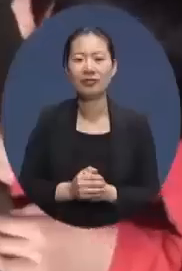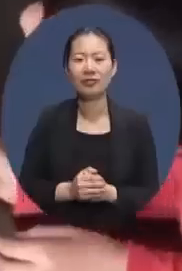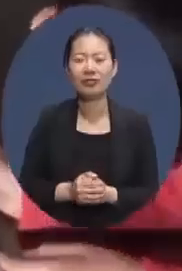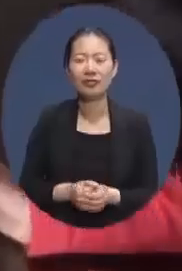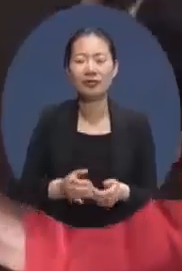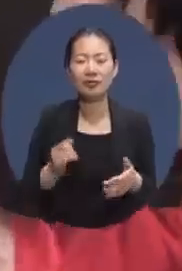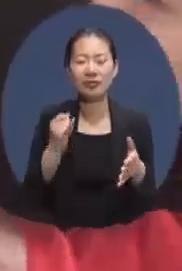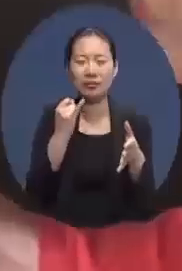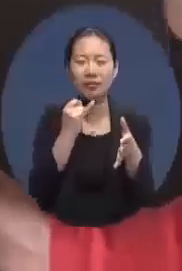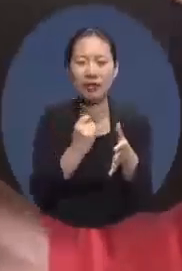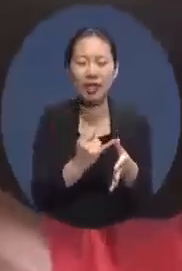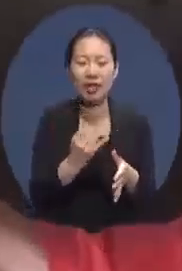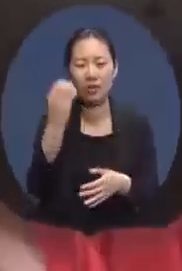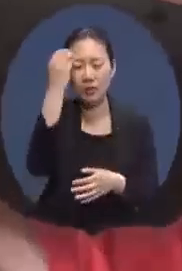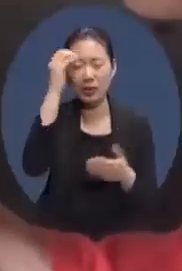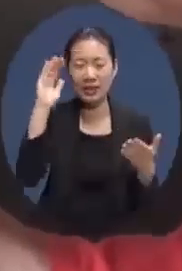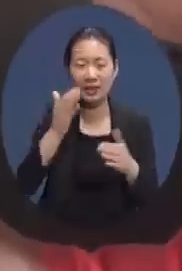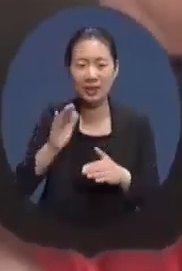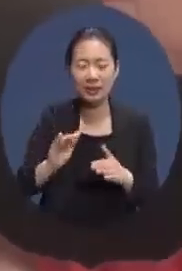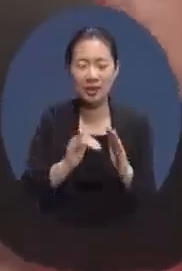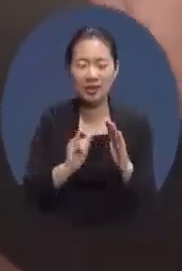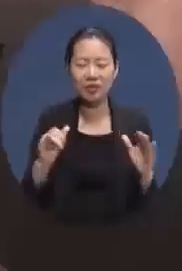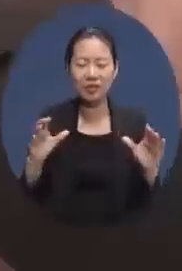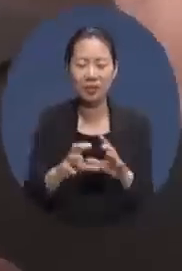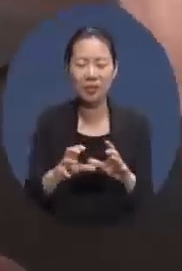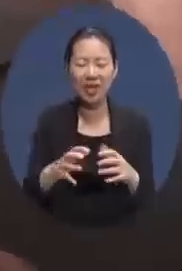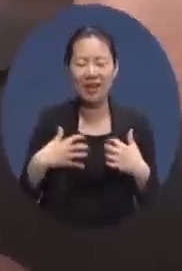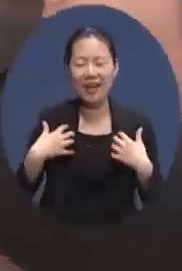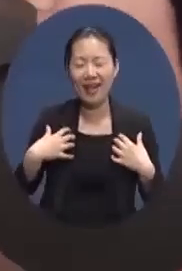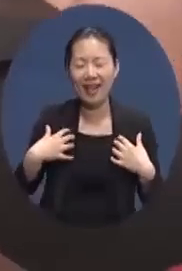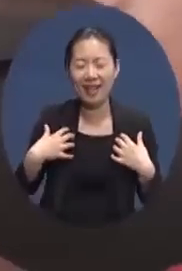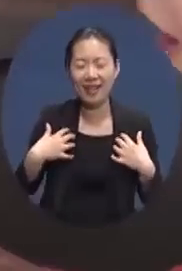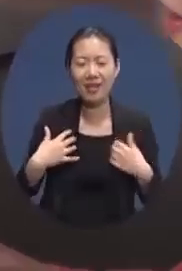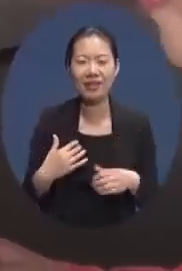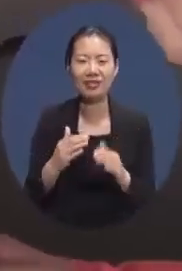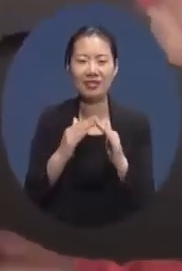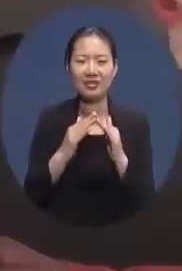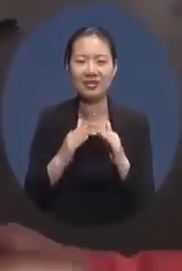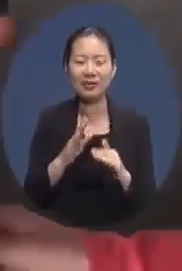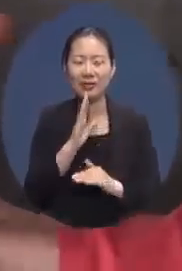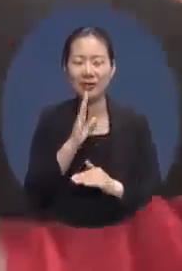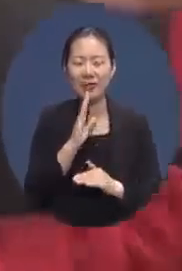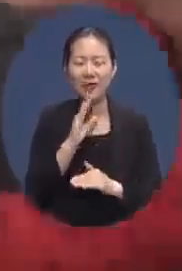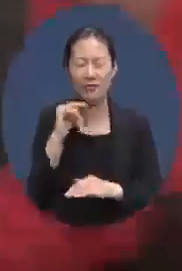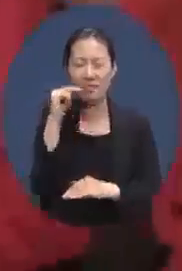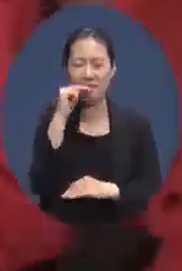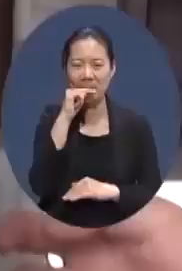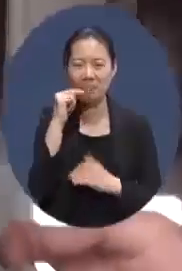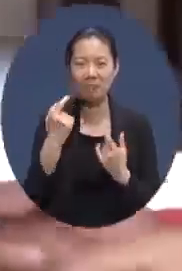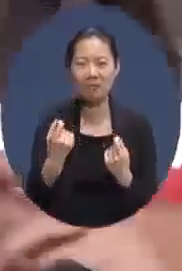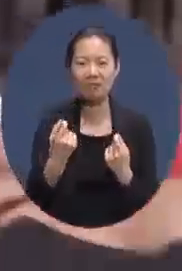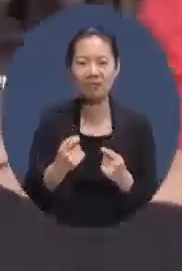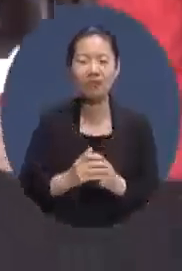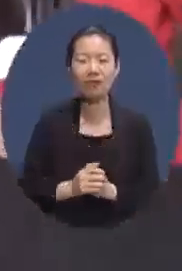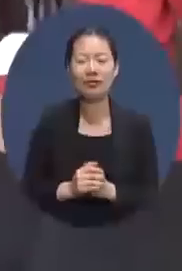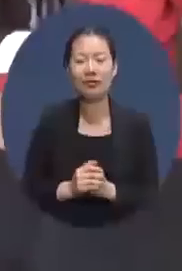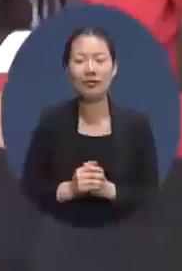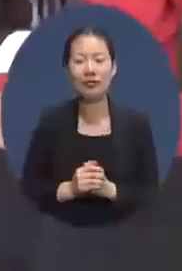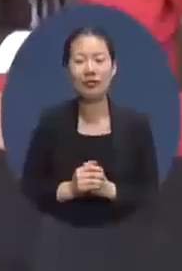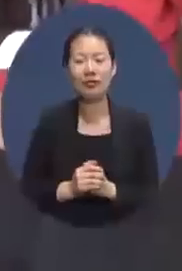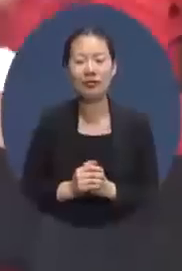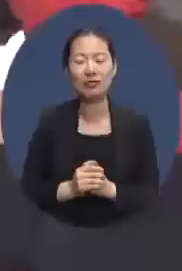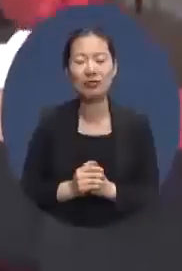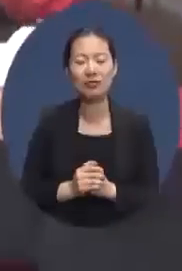큰딸이 고등학생이지만 아직도 온 가족이 모여서 게임을 즐기는 집. 아주 치열하지요.